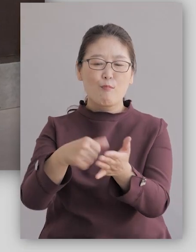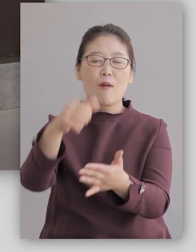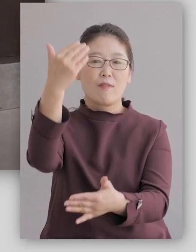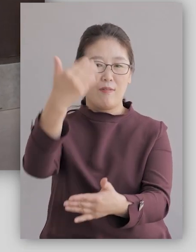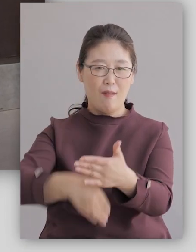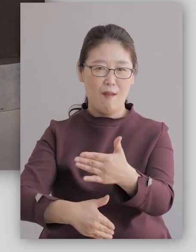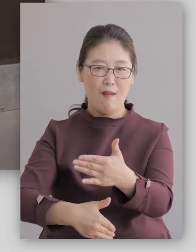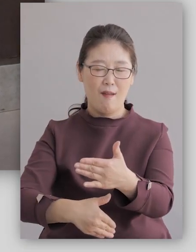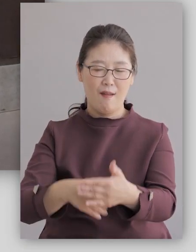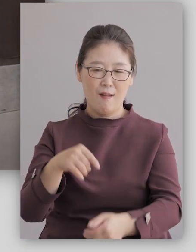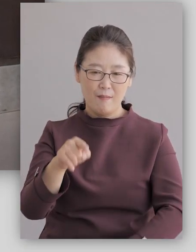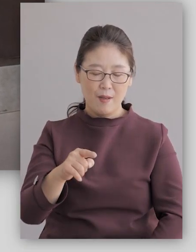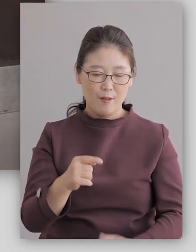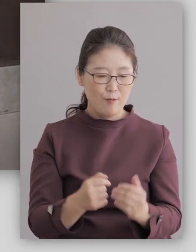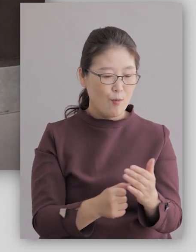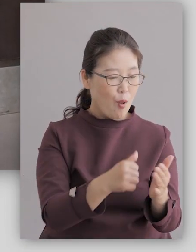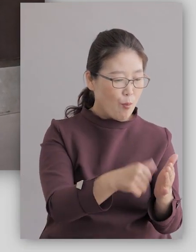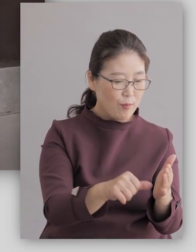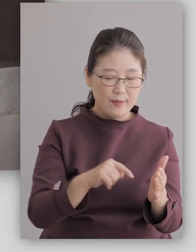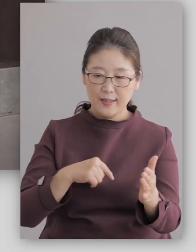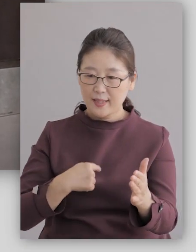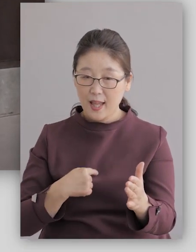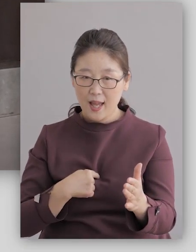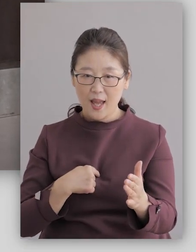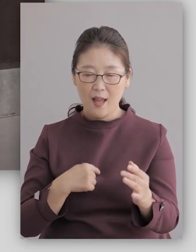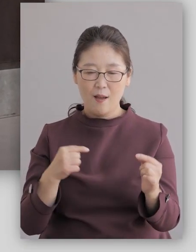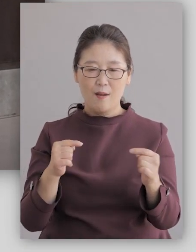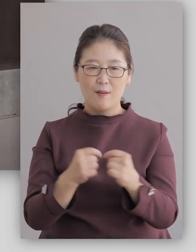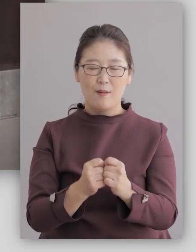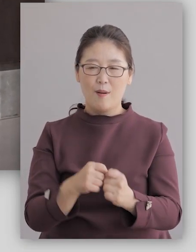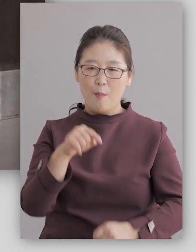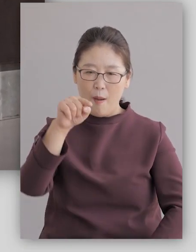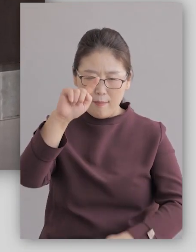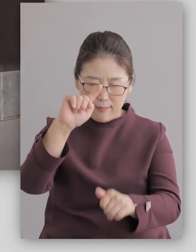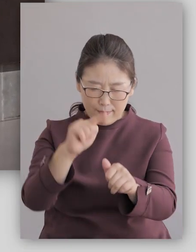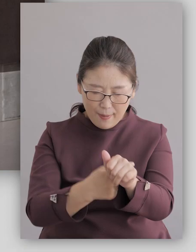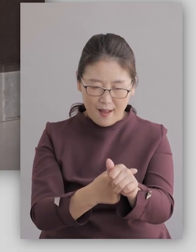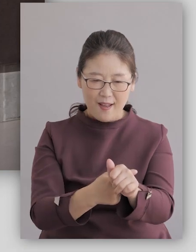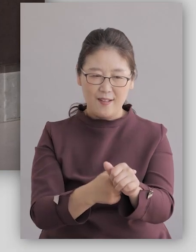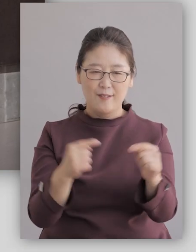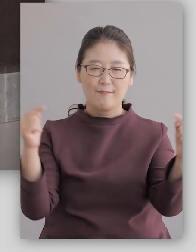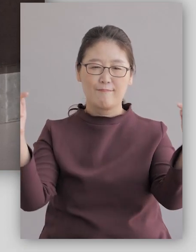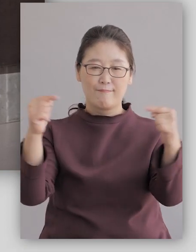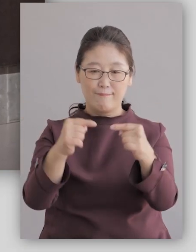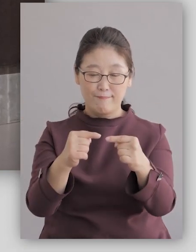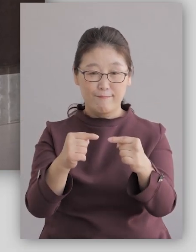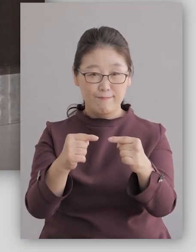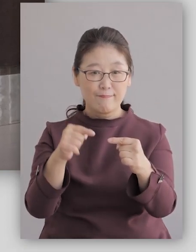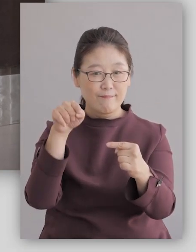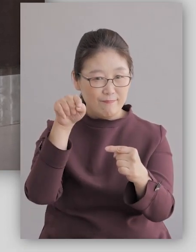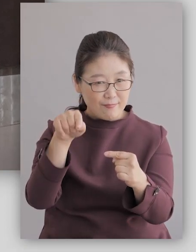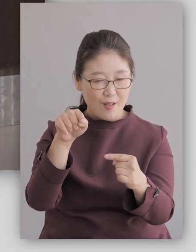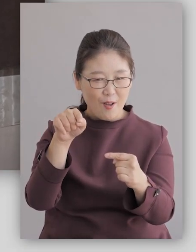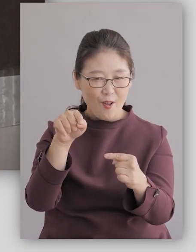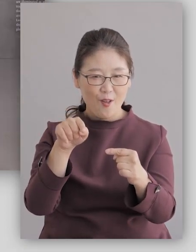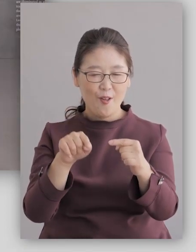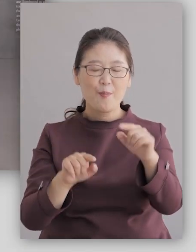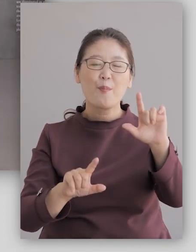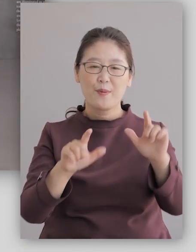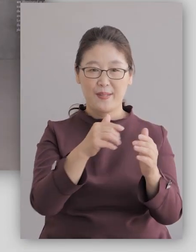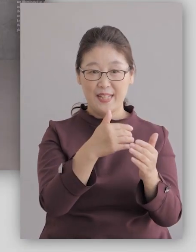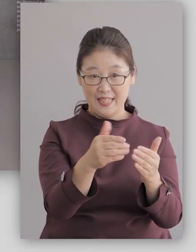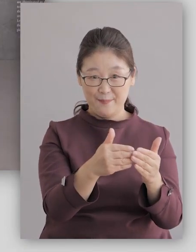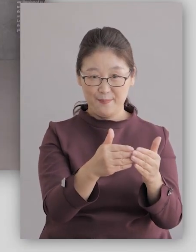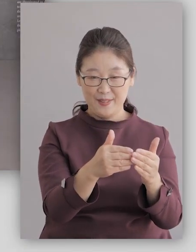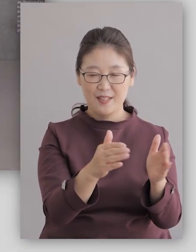물체와 내가 자연이 하나로 동화되는 이 개념의 작품을 남겼고요. 그